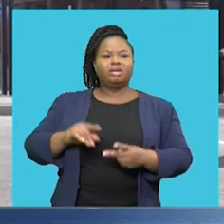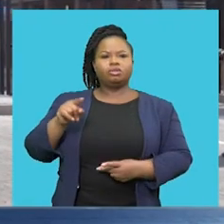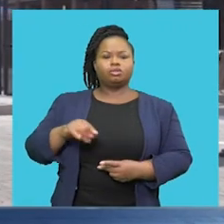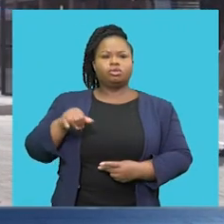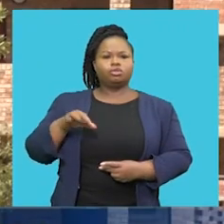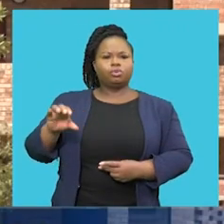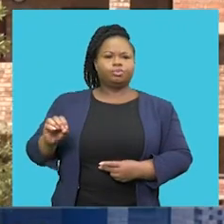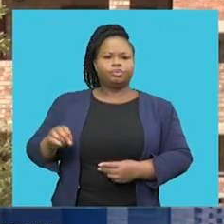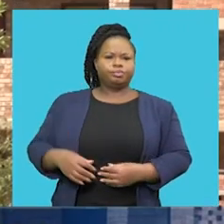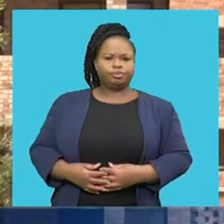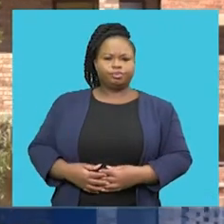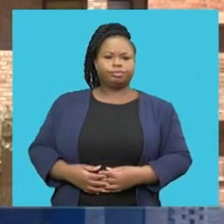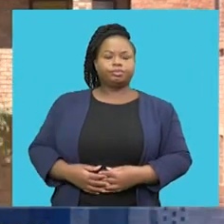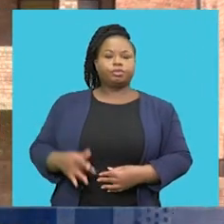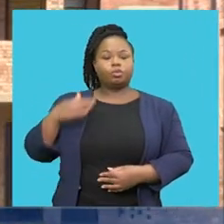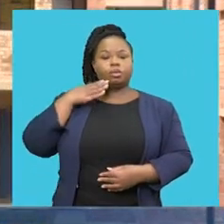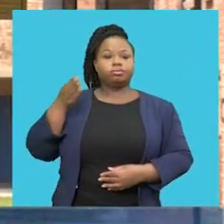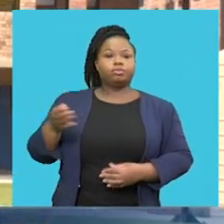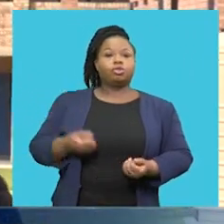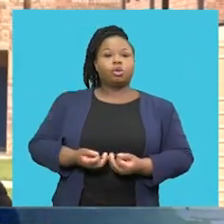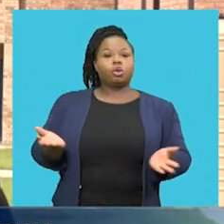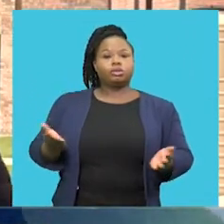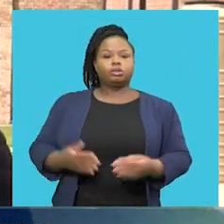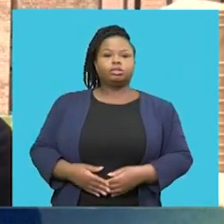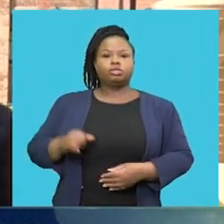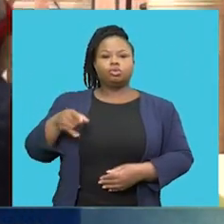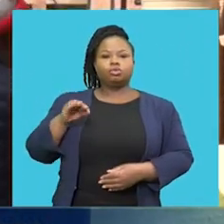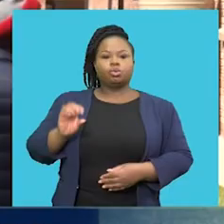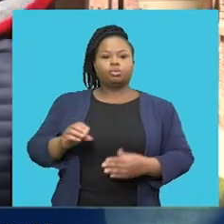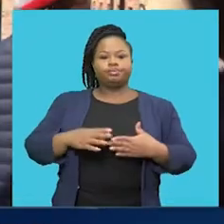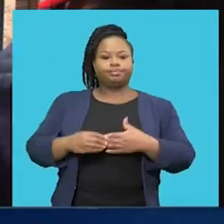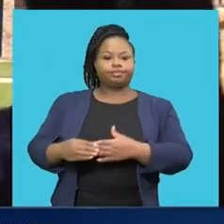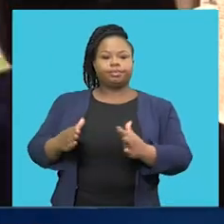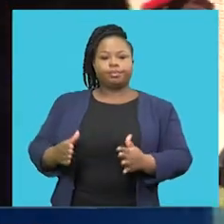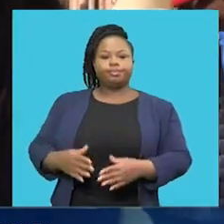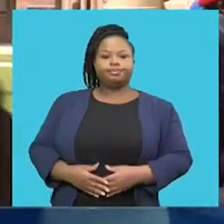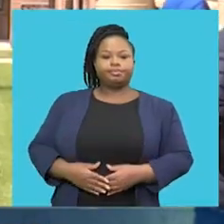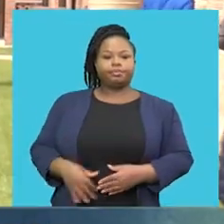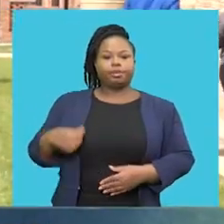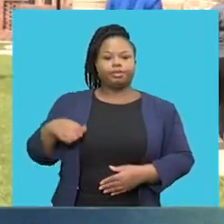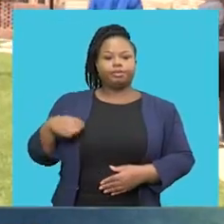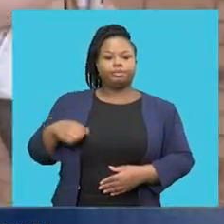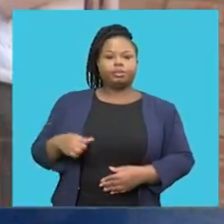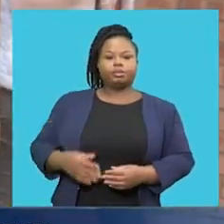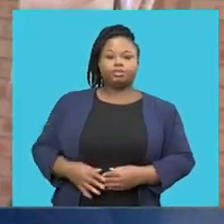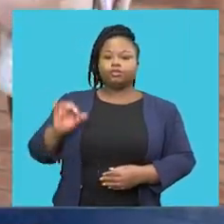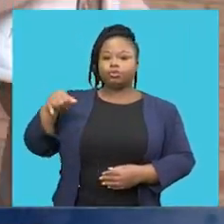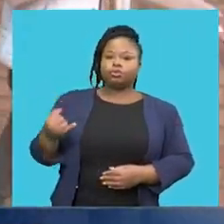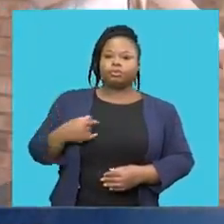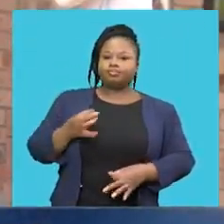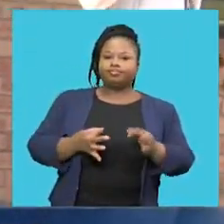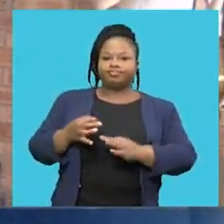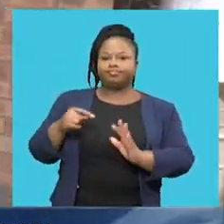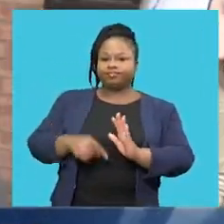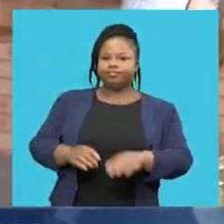eRoodepoort. Ngenkathi ke kwethulwa lezindlu ubuholi bakwaJoshco kanye nobumnyango wezezindlu kumasipala wesifunda iGoli buchazeke